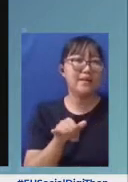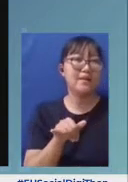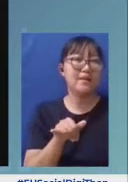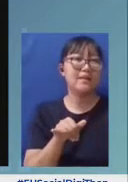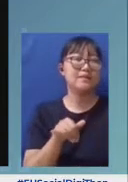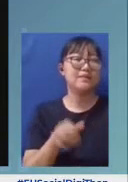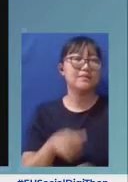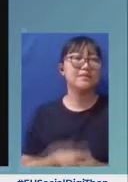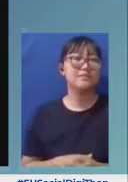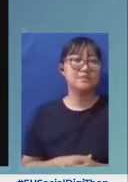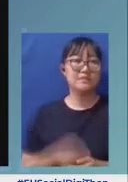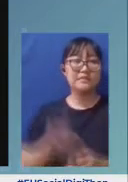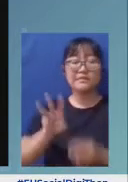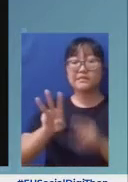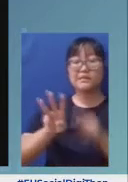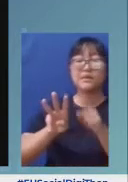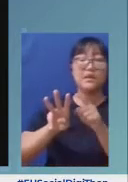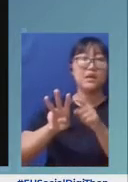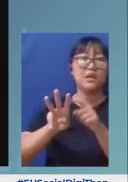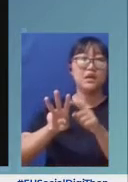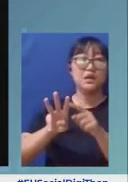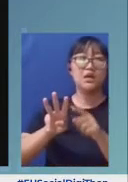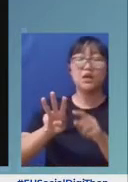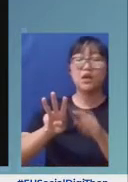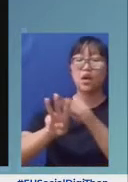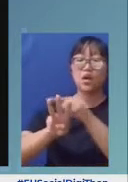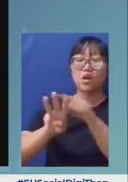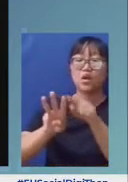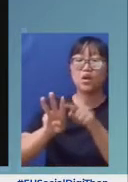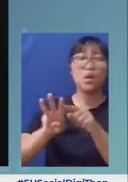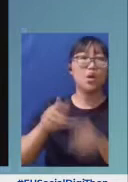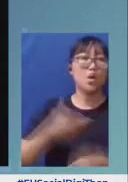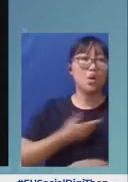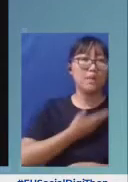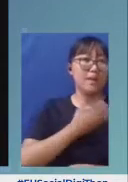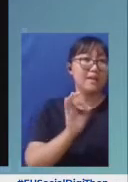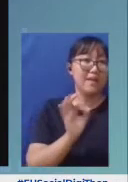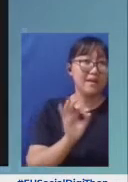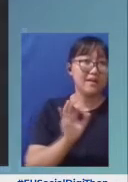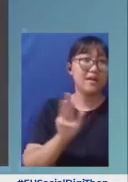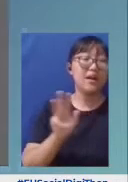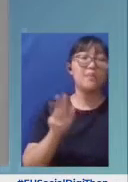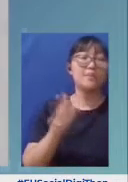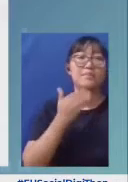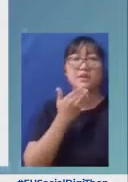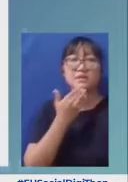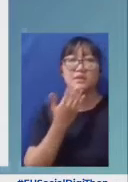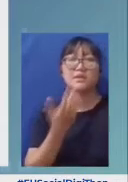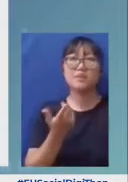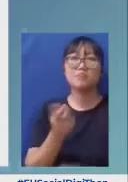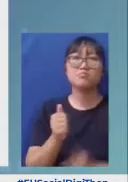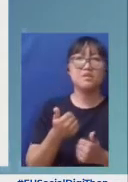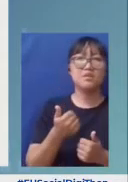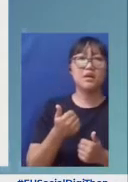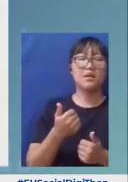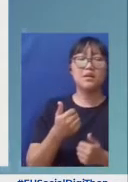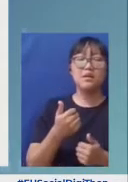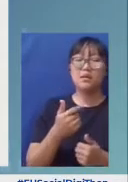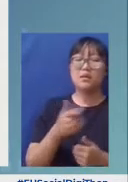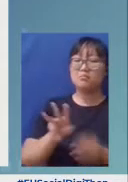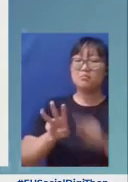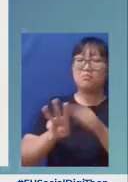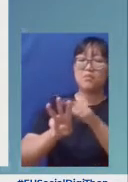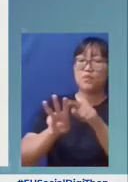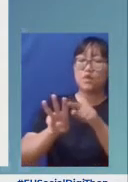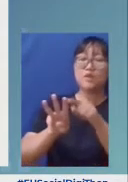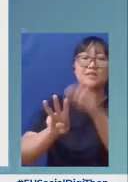korban itu tidak terjadi dalam tiga anak itu, pasti dia pernah menjadi juga bystander atau penyaksi yang menyaksikan